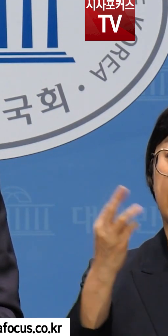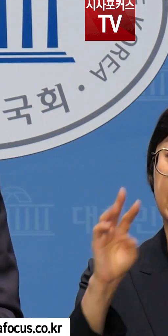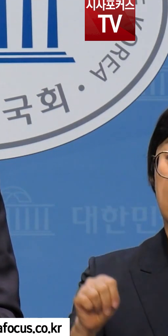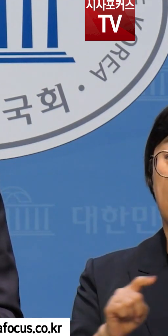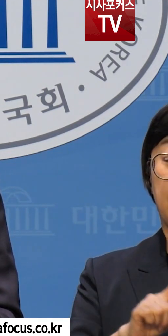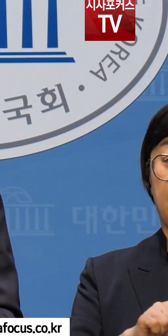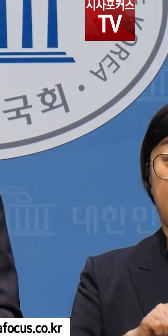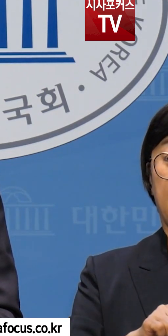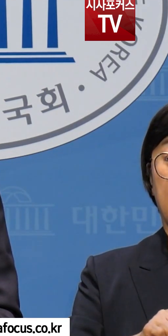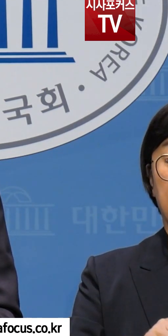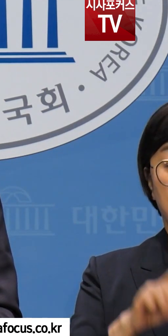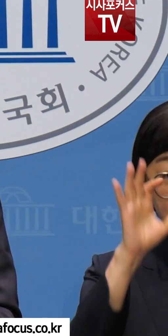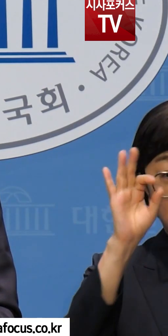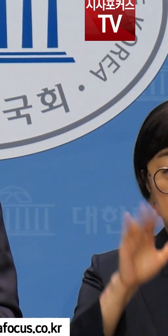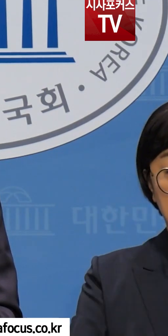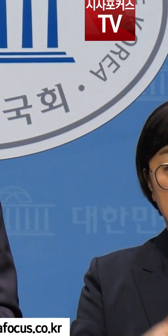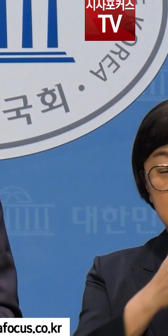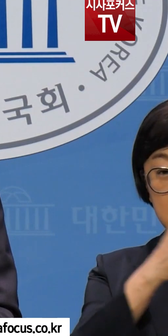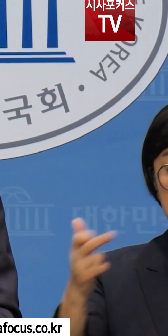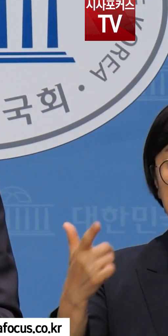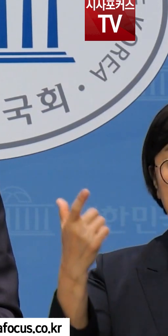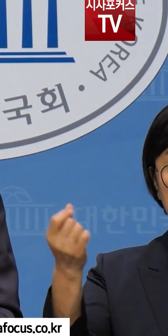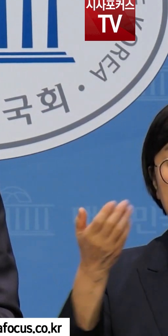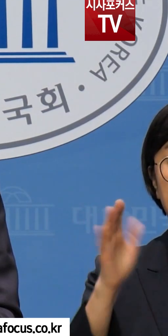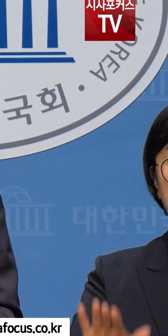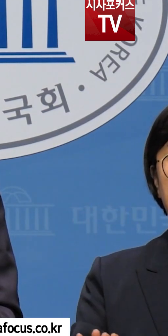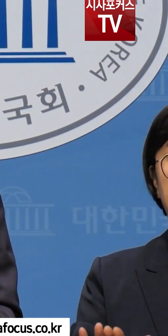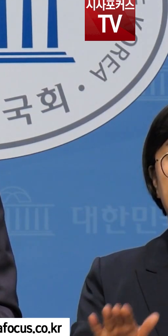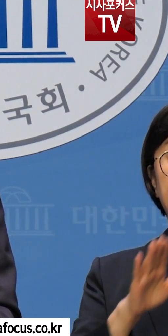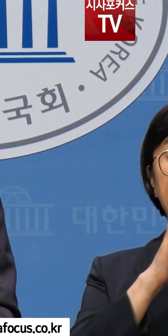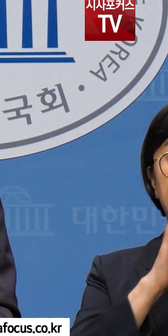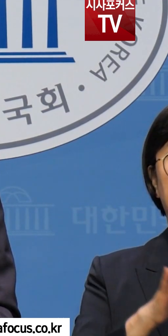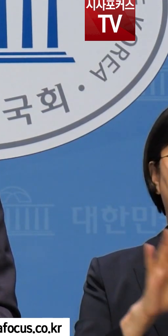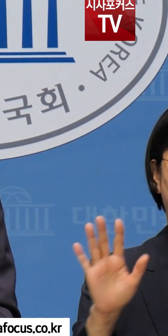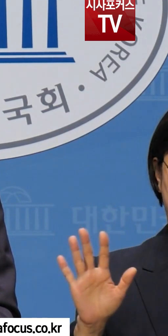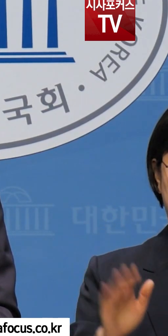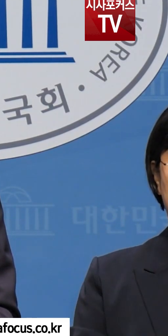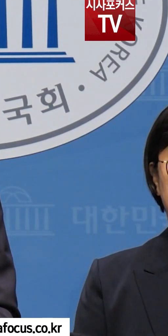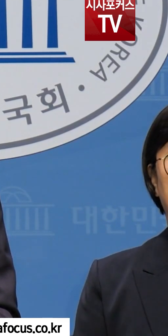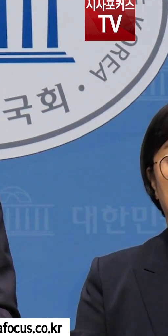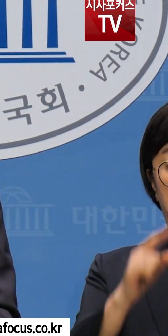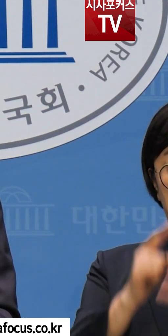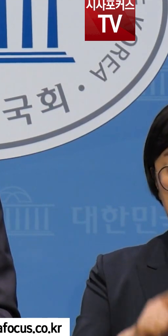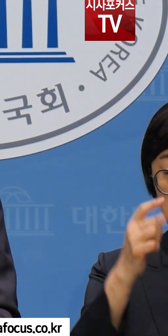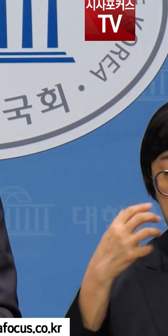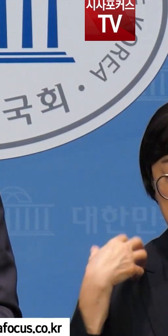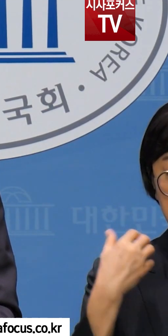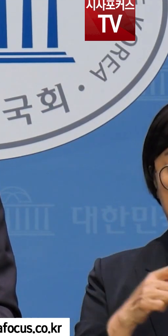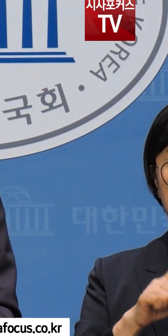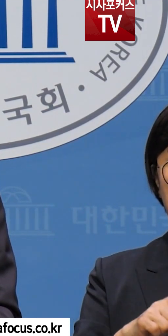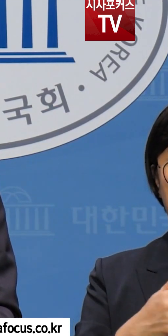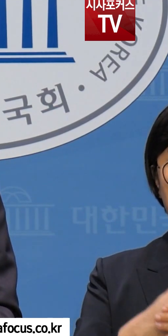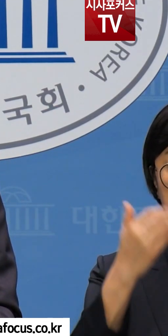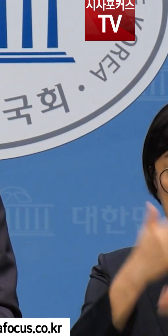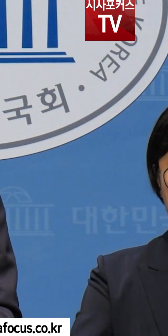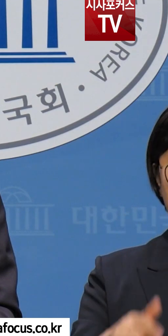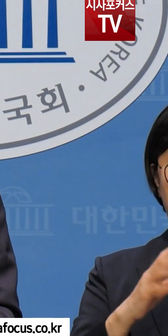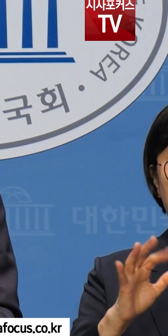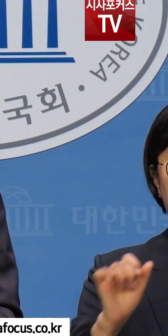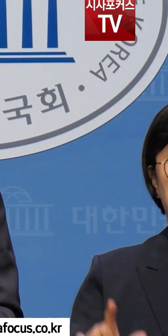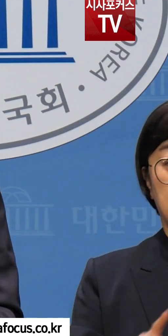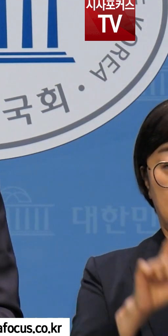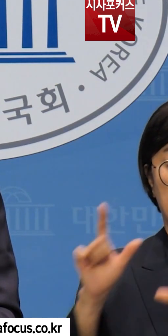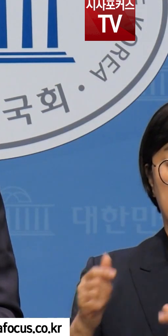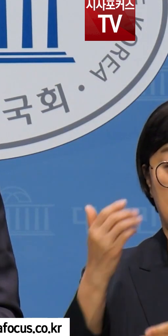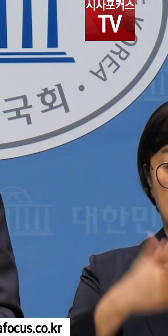그 예산은 얼핏 보면 굉장히 큰 금액처럼 보입니다만 그렇지 않습니다. 윤석열 정부가 삭감한